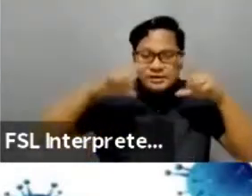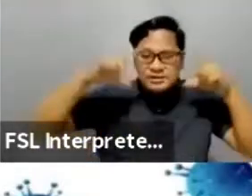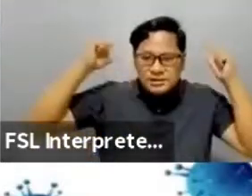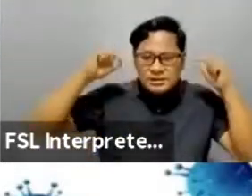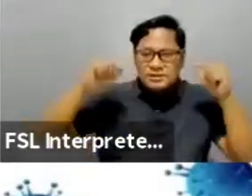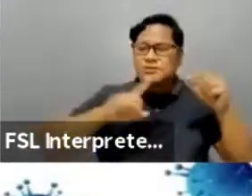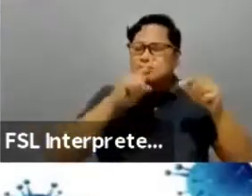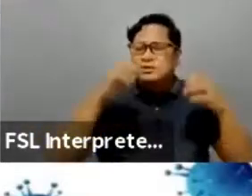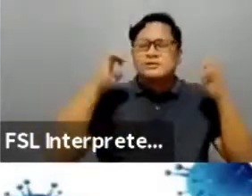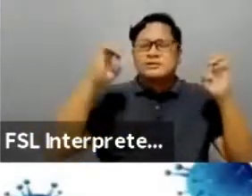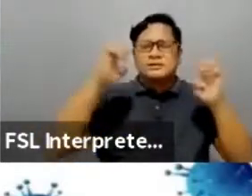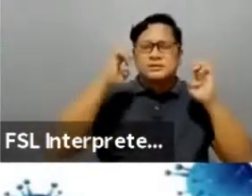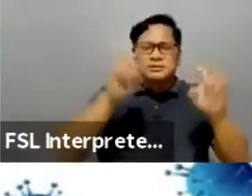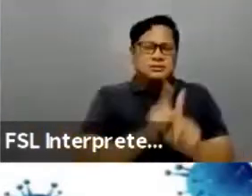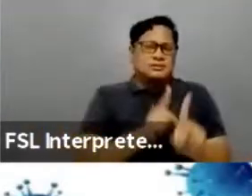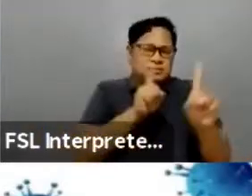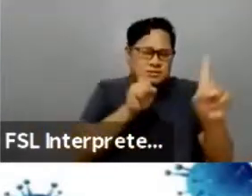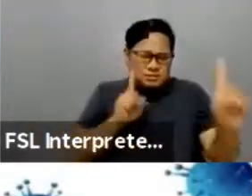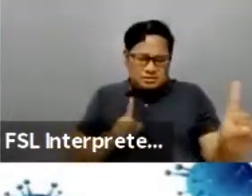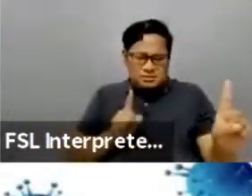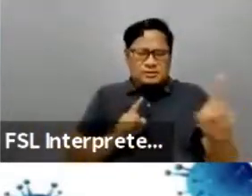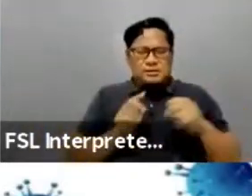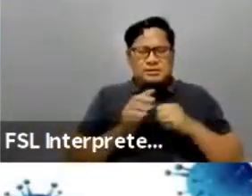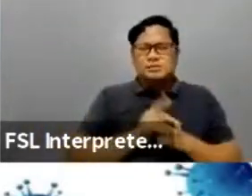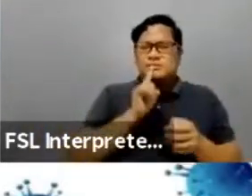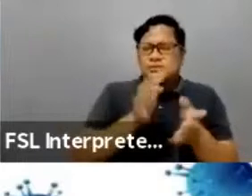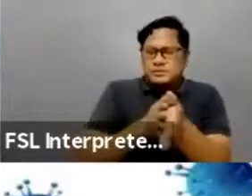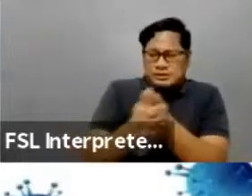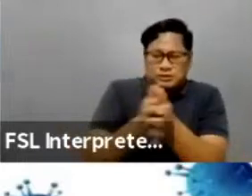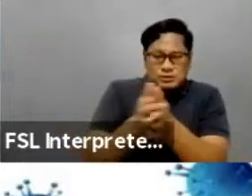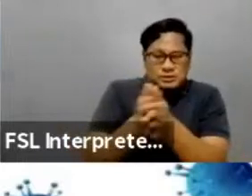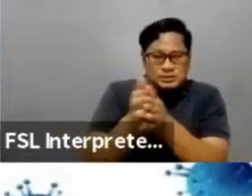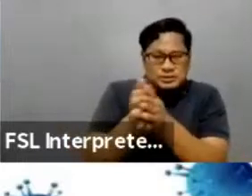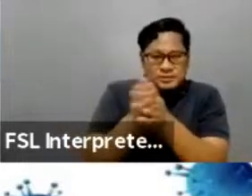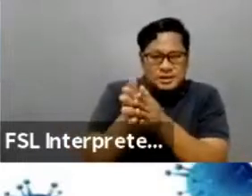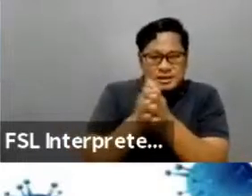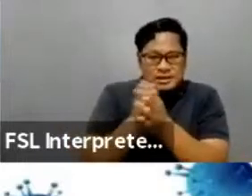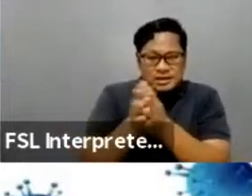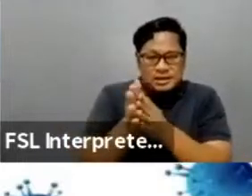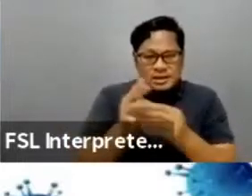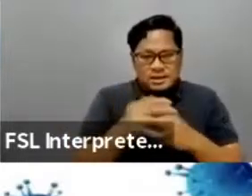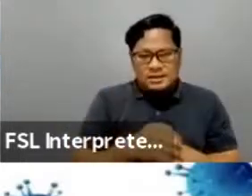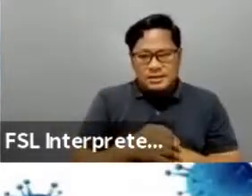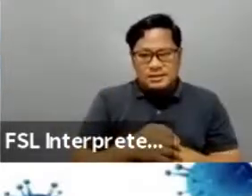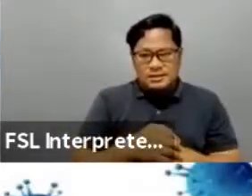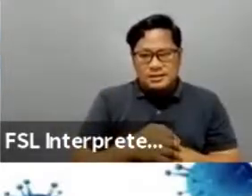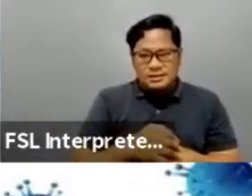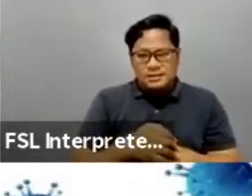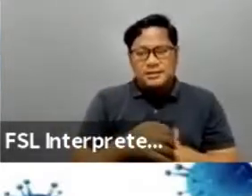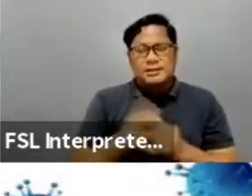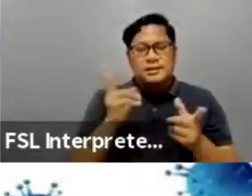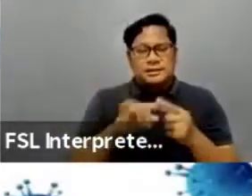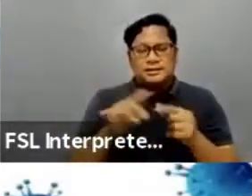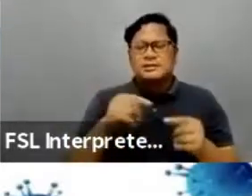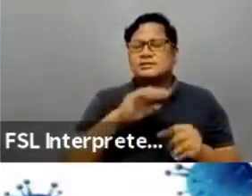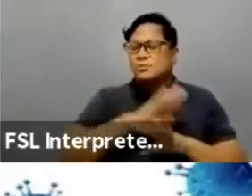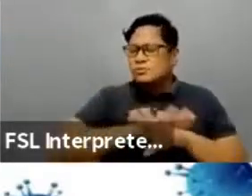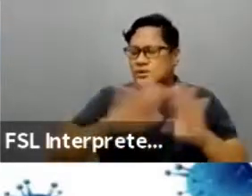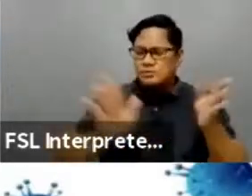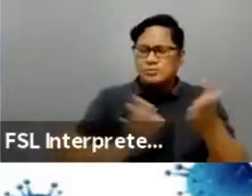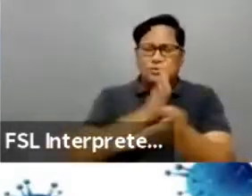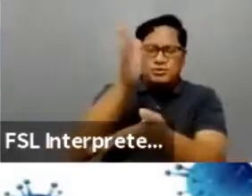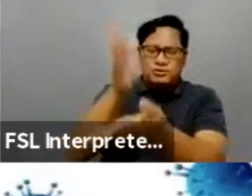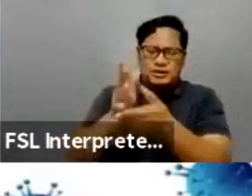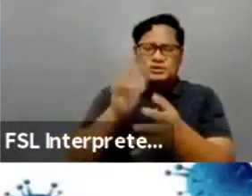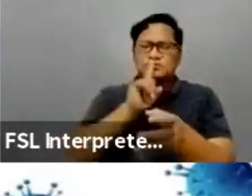pag-exercise ng physical distancing, paghuhugas ng kamay, at hindi pagpunta sa mga